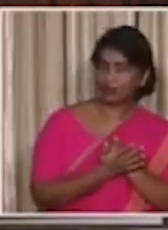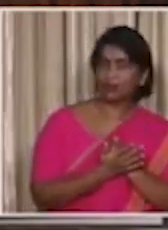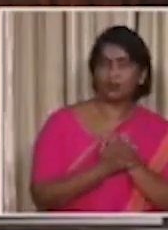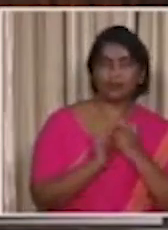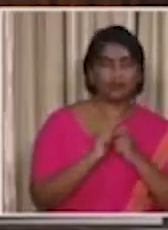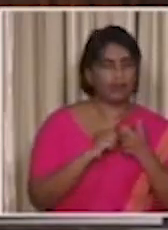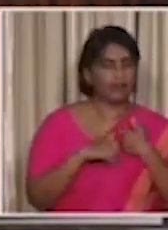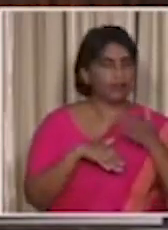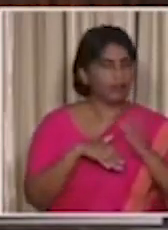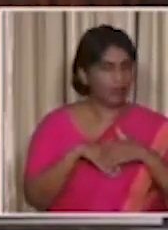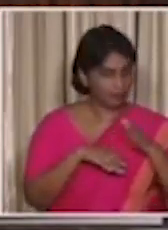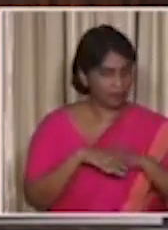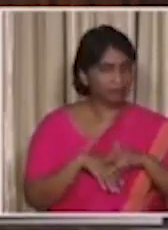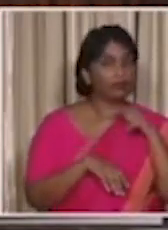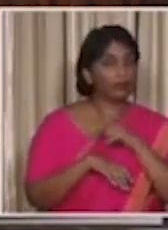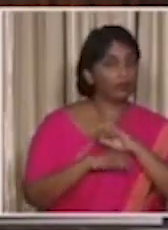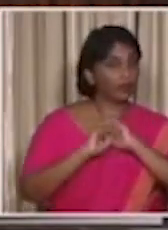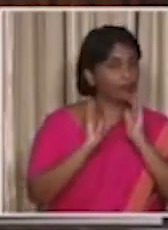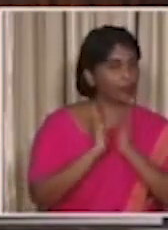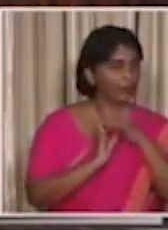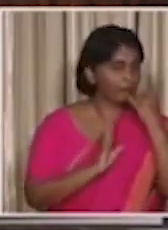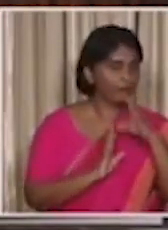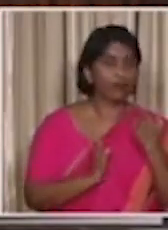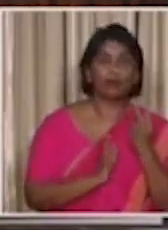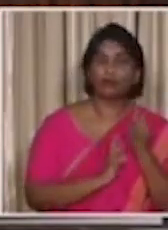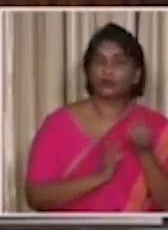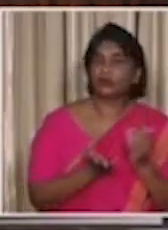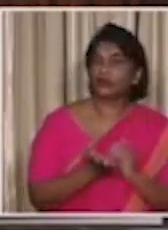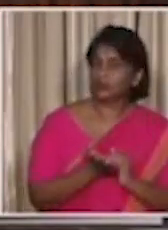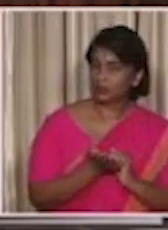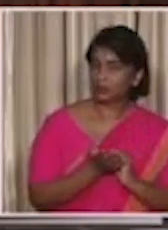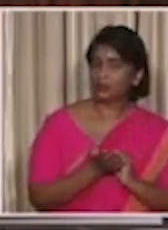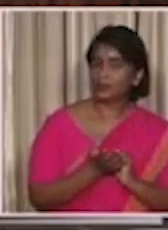දුෂ්කරතාවලට මුහුණ දෙනවා. ඒ නිසා අප ආර්ථිකය යළිත්